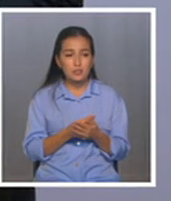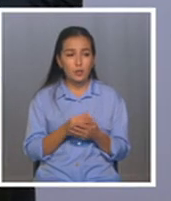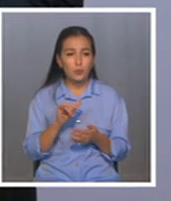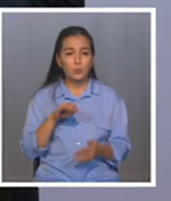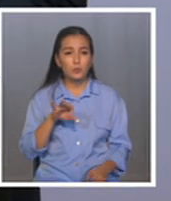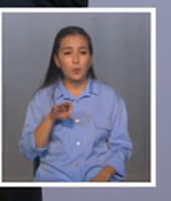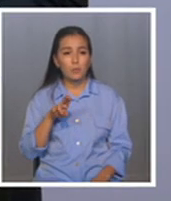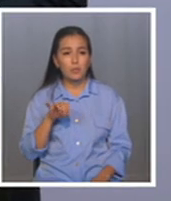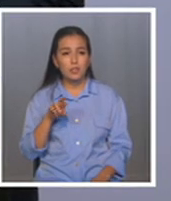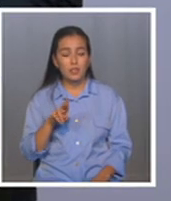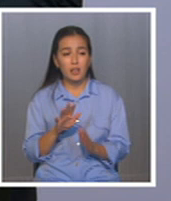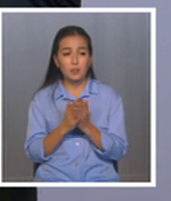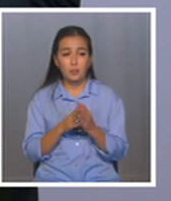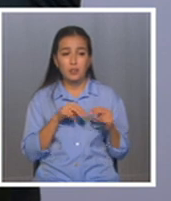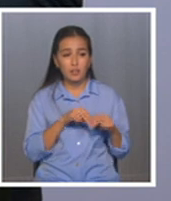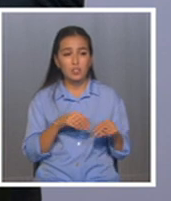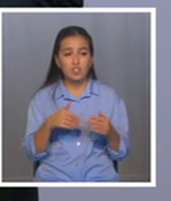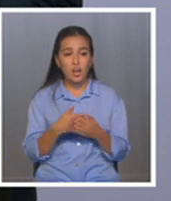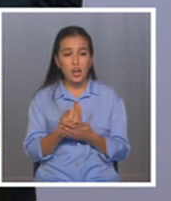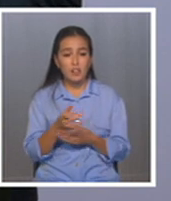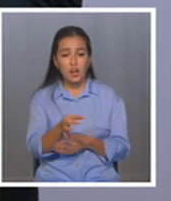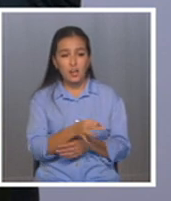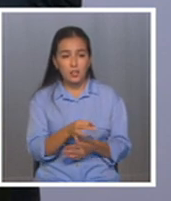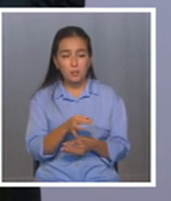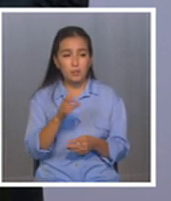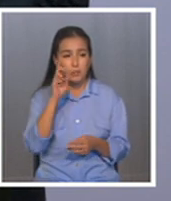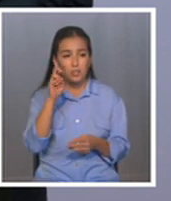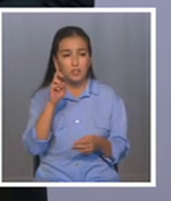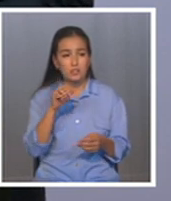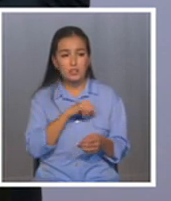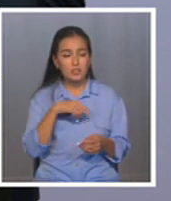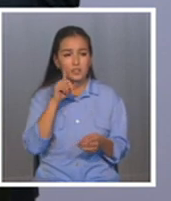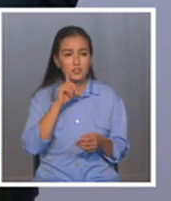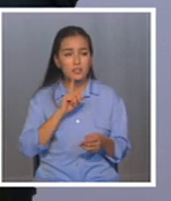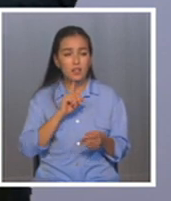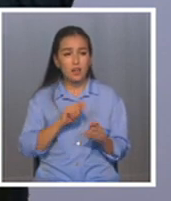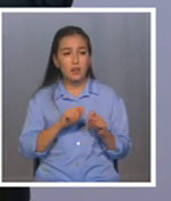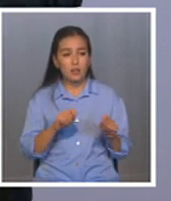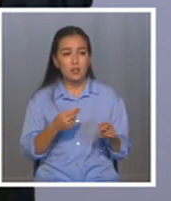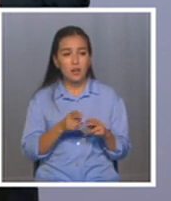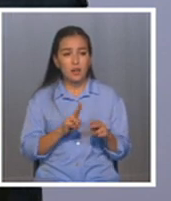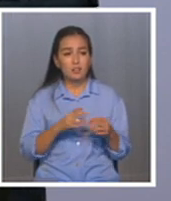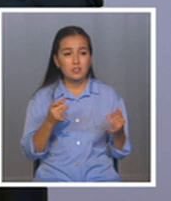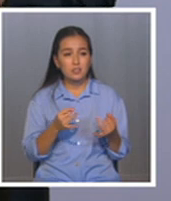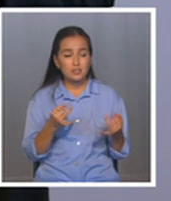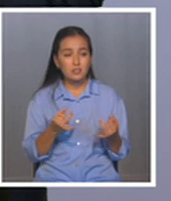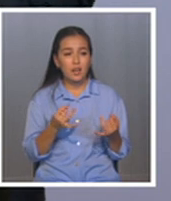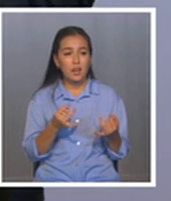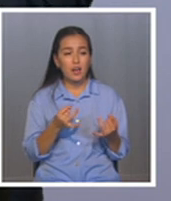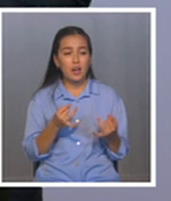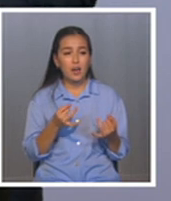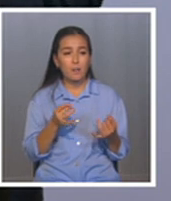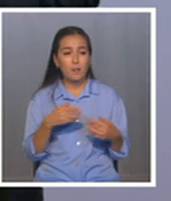деген еңбегінде жаңа арал мен мемлекеттің ең тиімді құрылымы туралы қызықты әрі пайдалы алтын кітапша деп